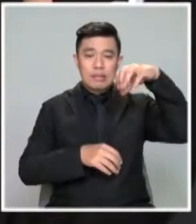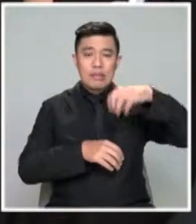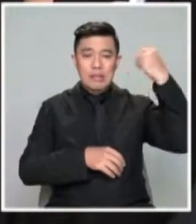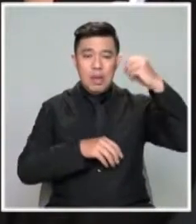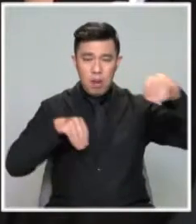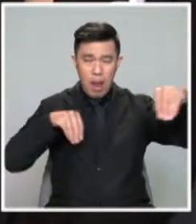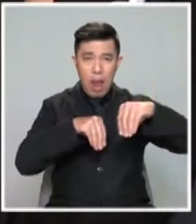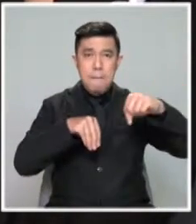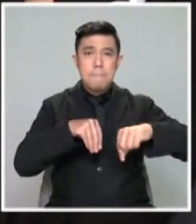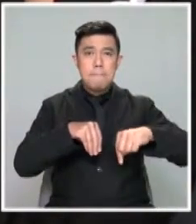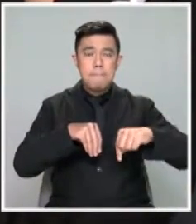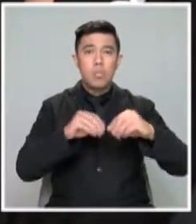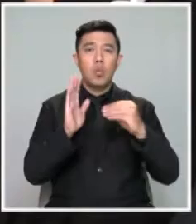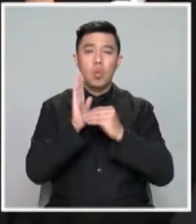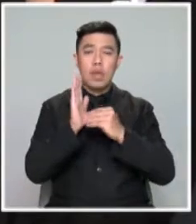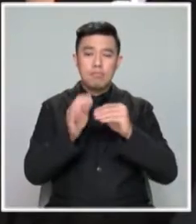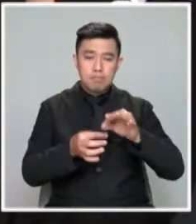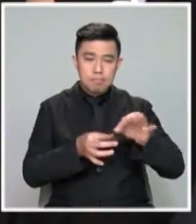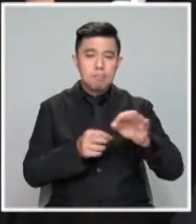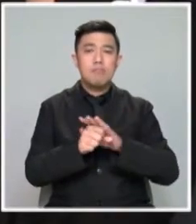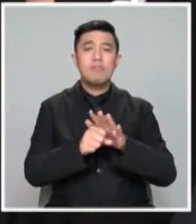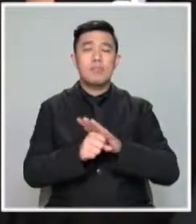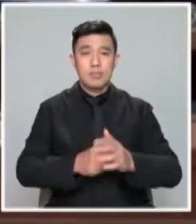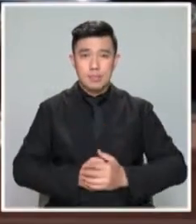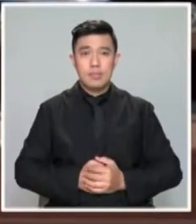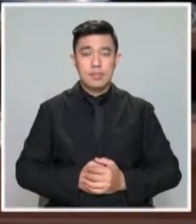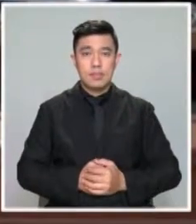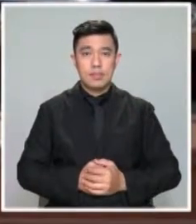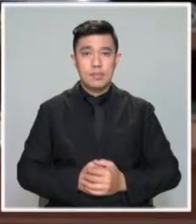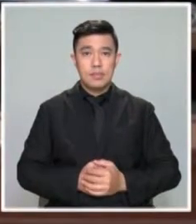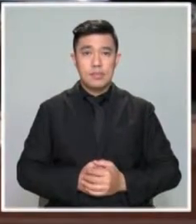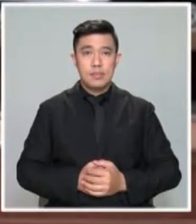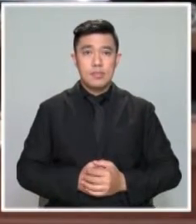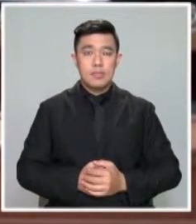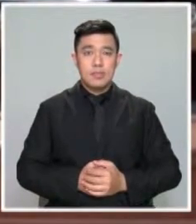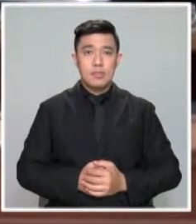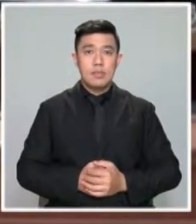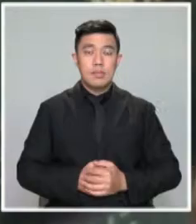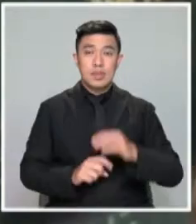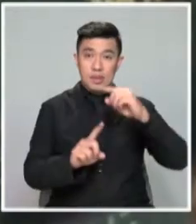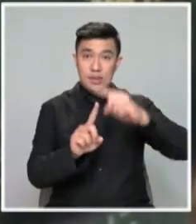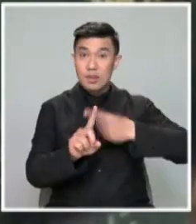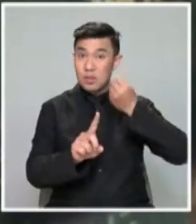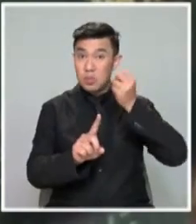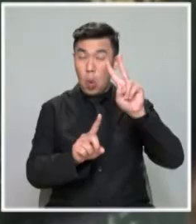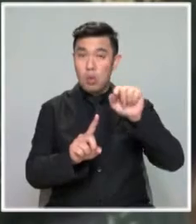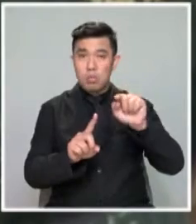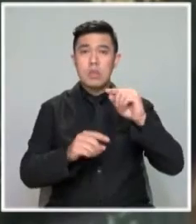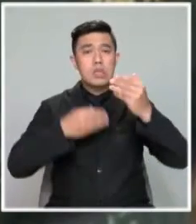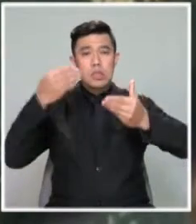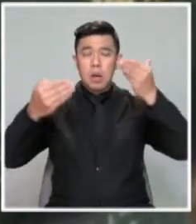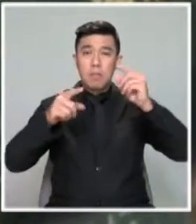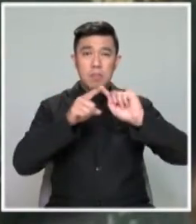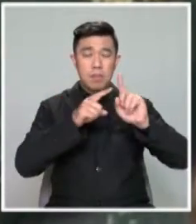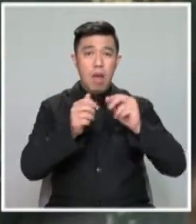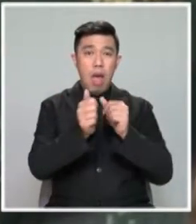ห่างไกลจากกรุงเทพมหานครมากเกินไปครับ นอกจากนี้ตลอดช่วงเดือนธันวาคมก็จะมีกิจกรรมมากมายครับ